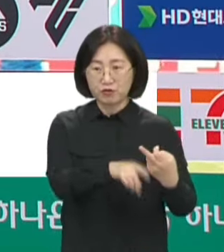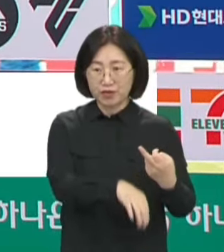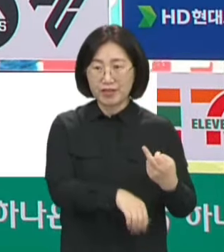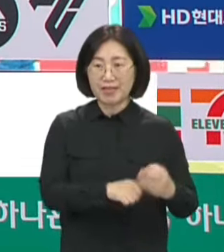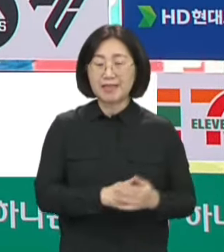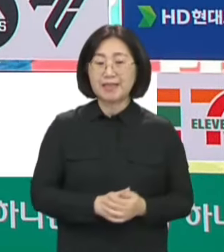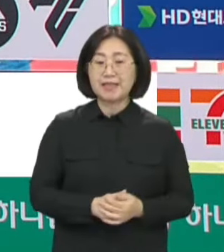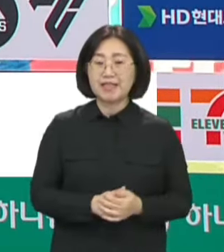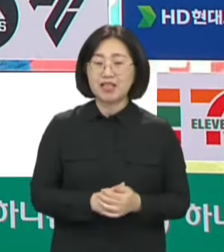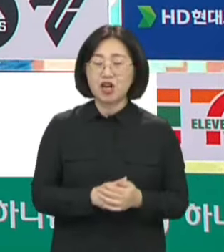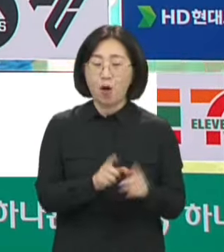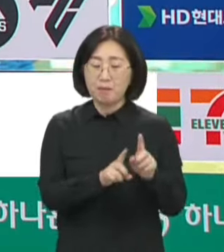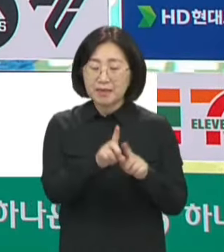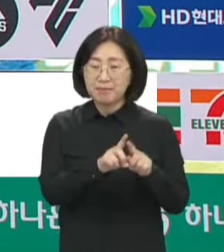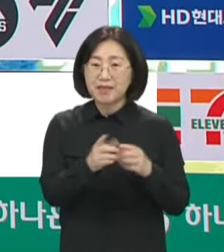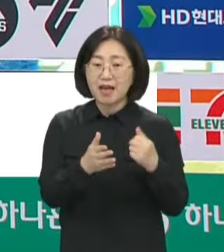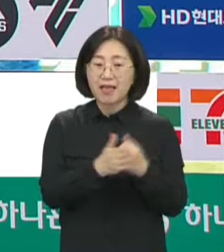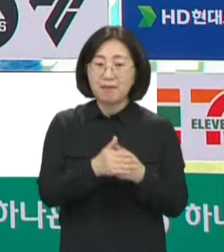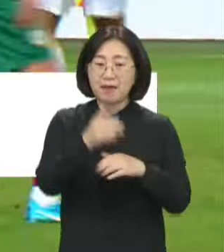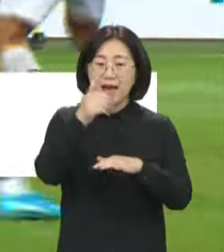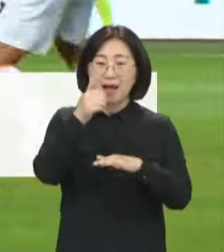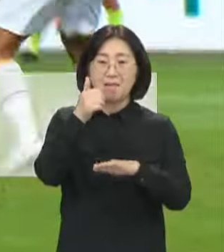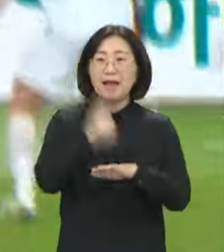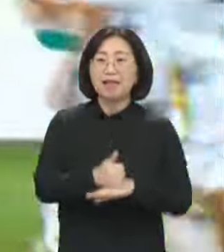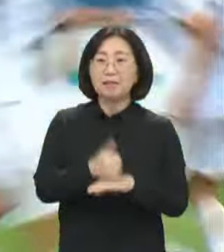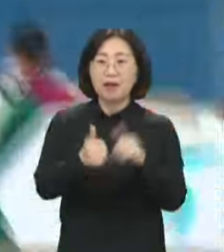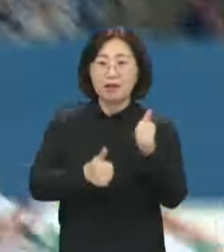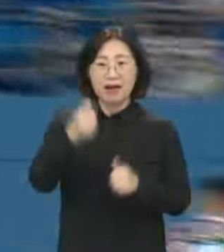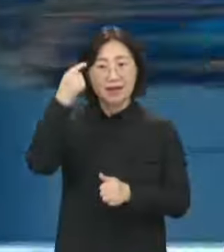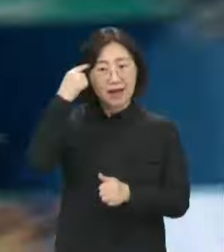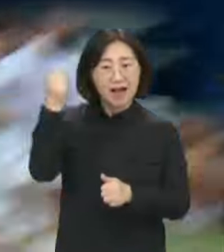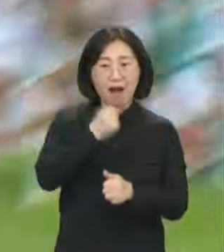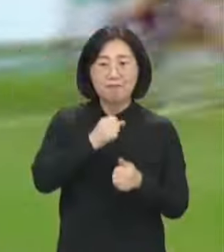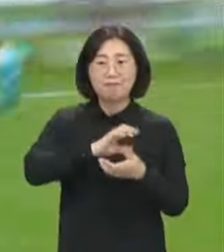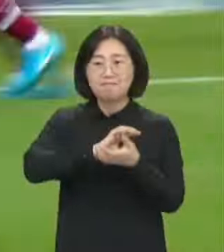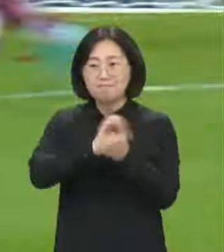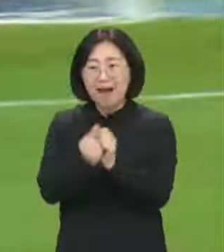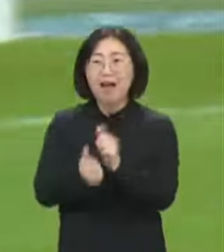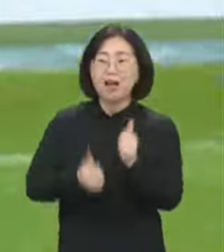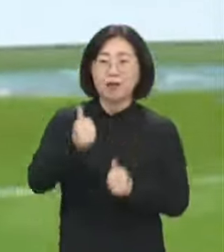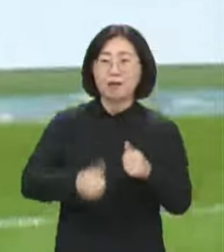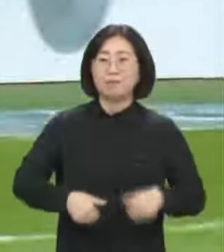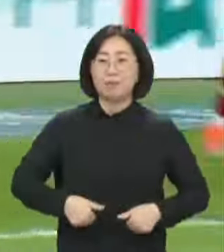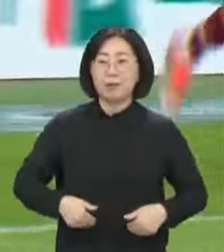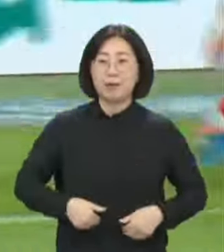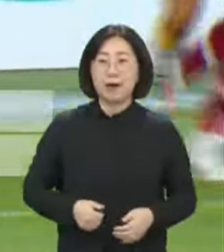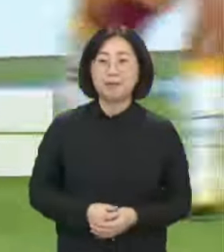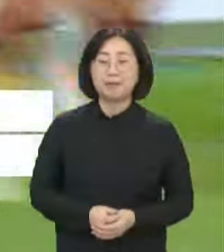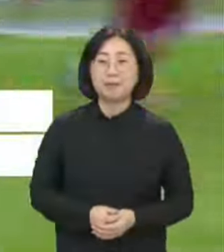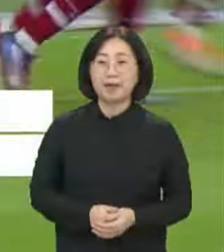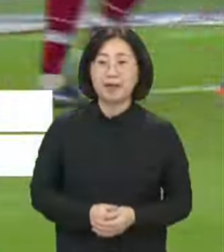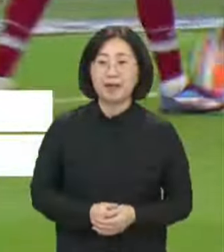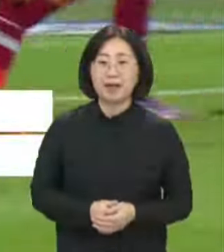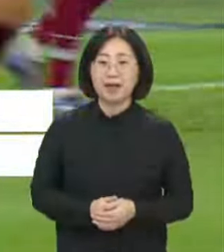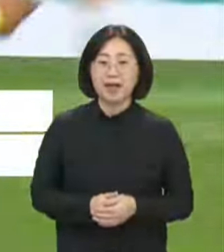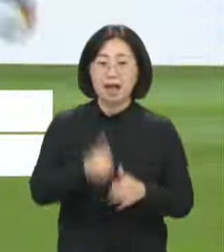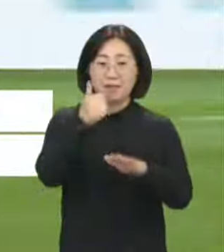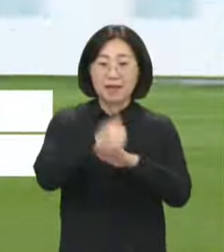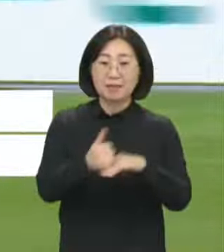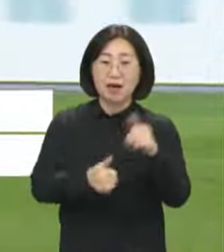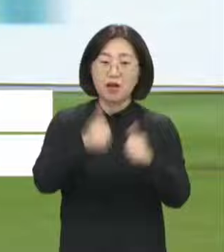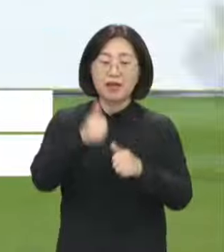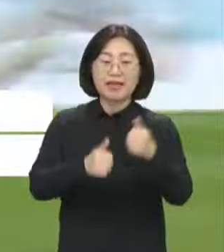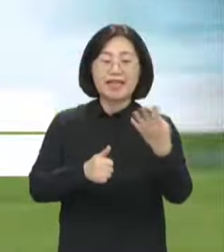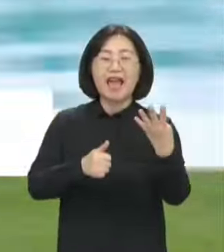마지막 경기라는 각오로 해야 해 나가고 있습니다. 상위 하위 6팀씩 나뉘는 파이널 라운드까지는 4경기만 남은